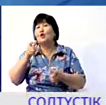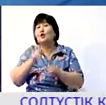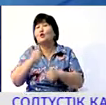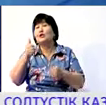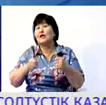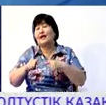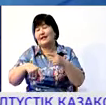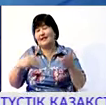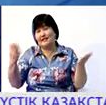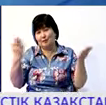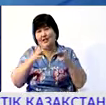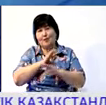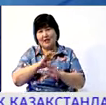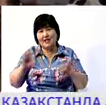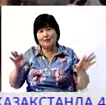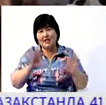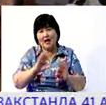туралы келесі бейнематериалымызда.